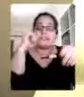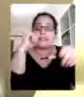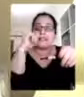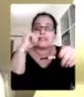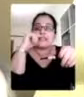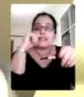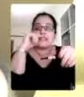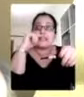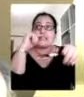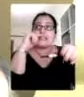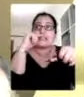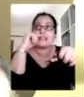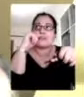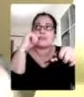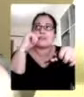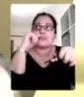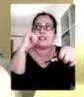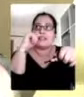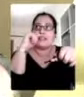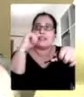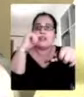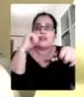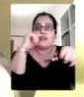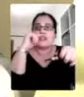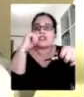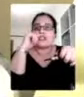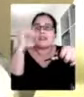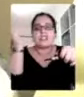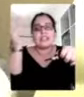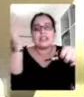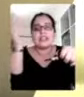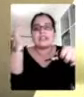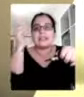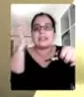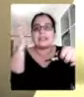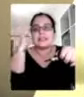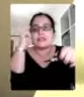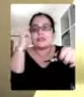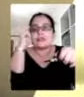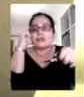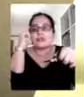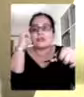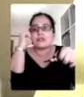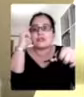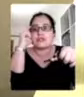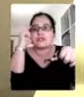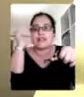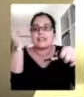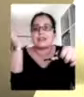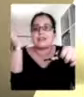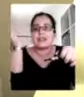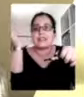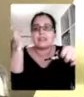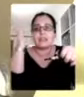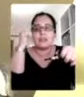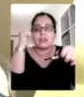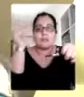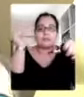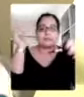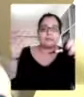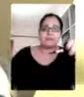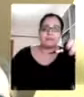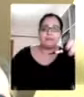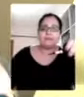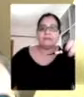dikdörtgen tenekeler 60 gram civarı falan oluyor. Boş yere 5 teneke aldığınızda yanınızda 300 gram taşıyorsunuz. Yani hiçbir Yani manası